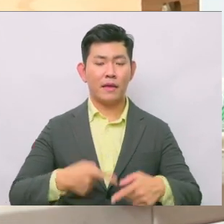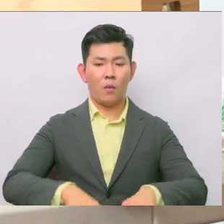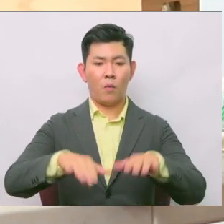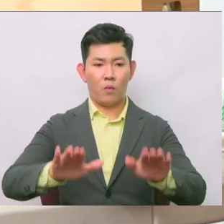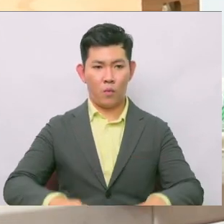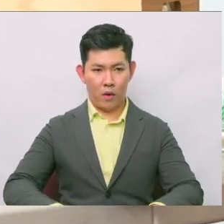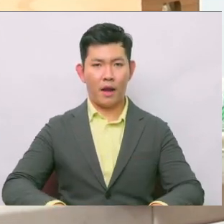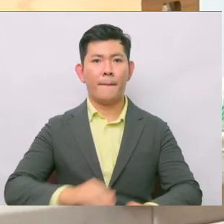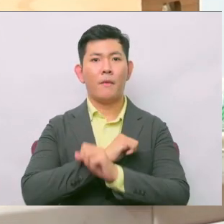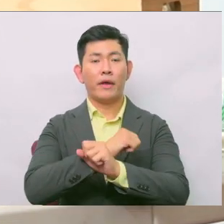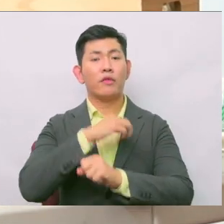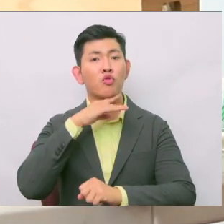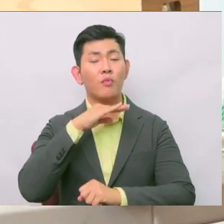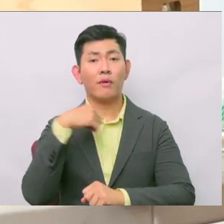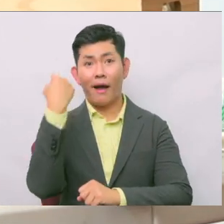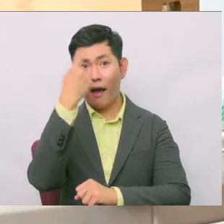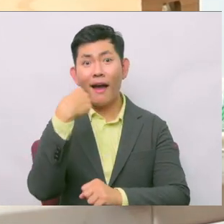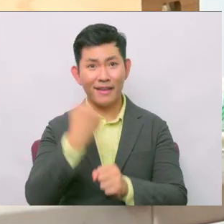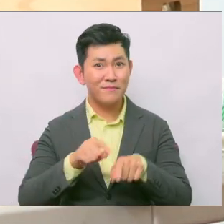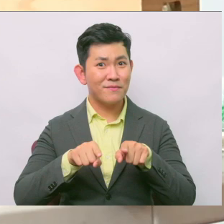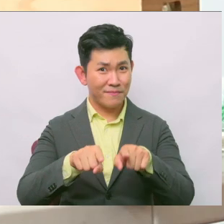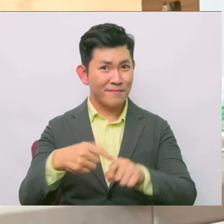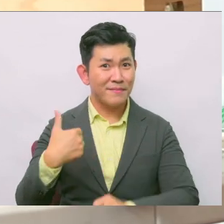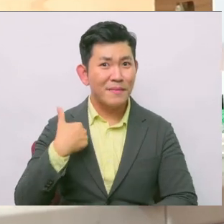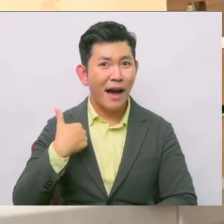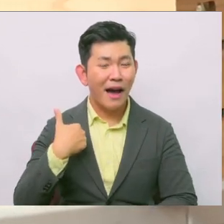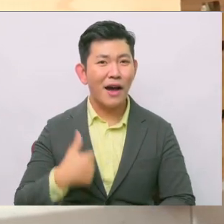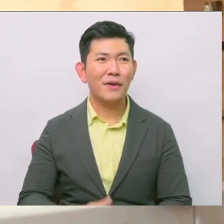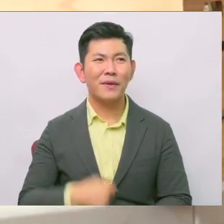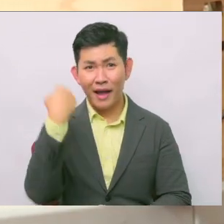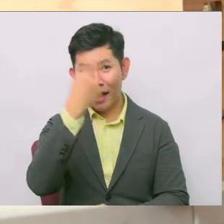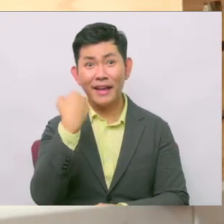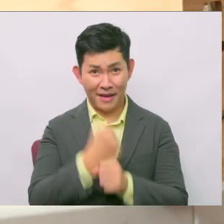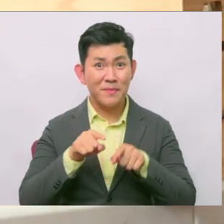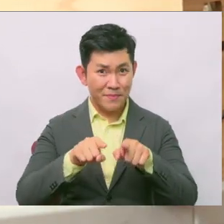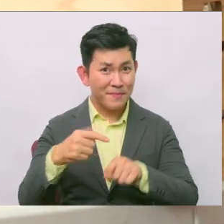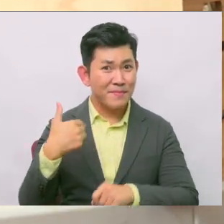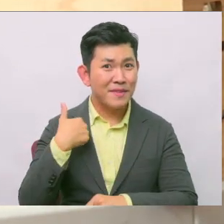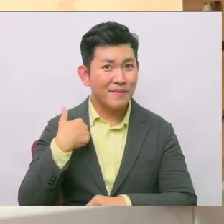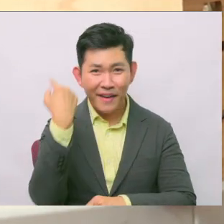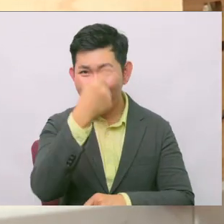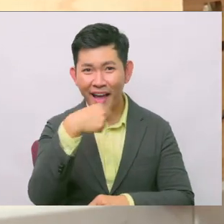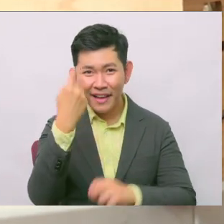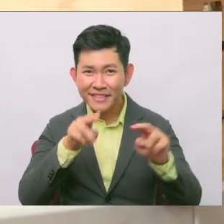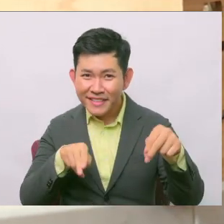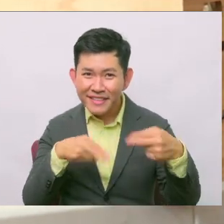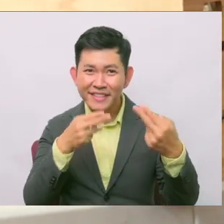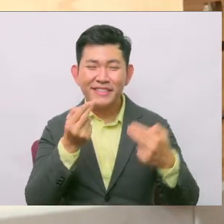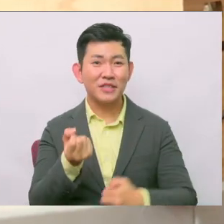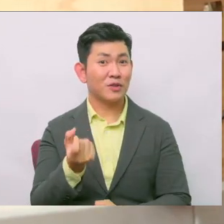มีใครทำไปด้วยกันบ้างคะมีใครทำไปด้วยกันบ้างคะคนที่อยู่ในไลน์